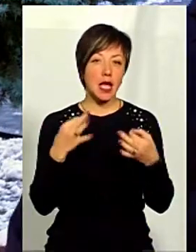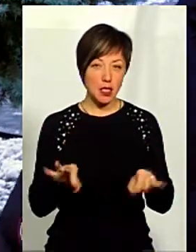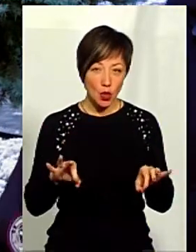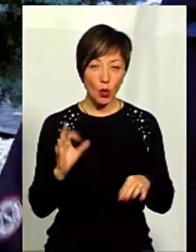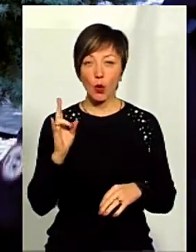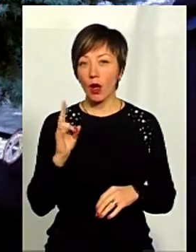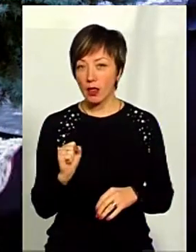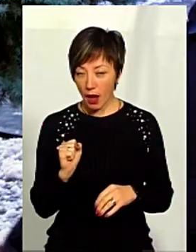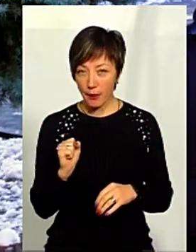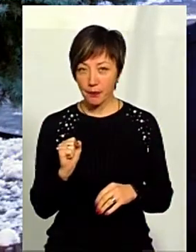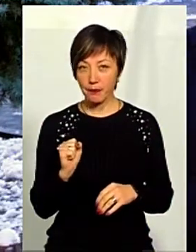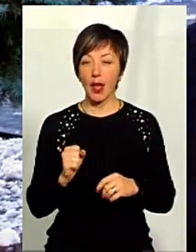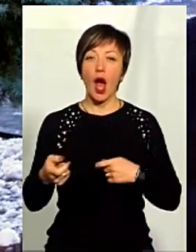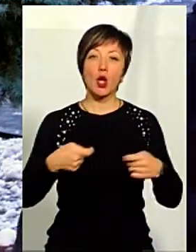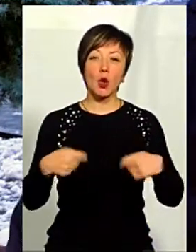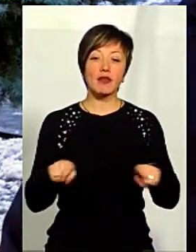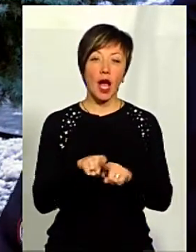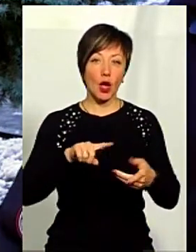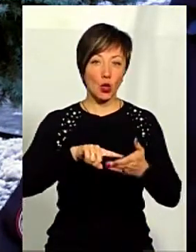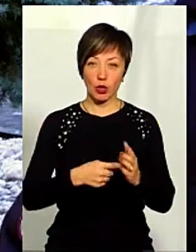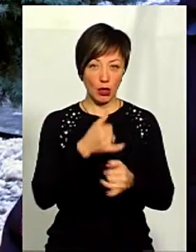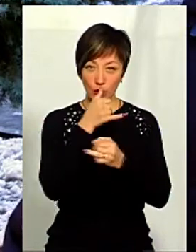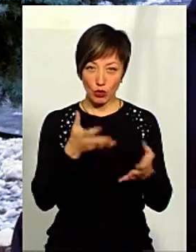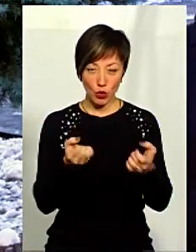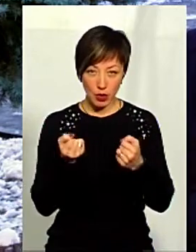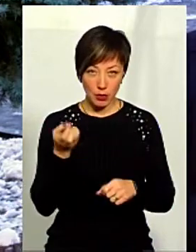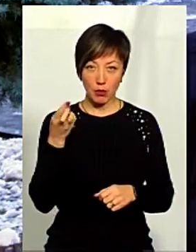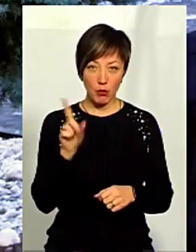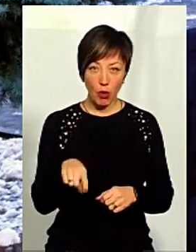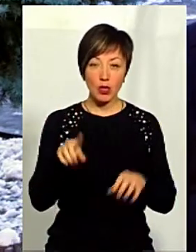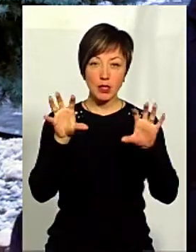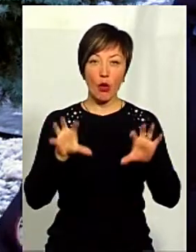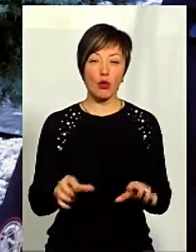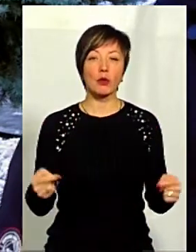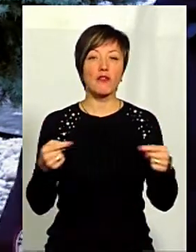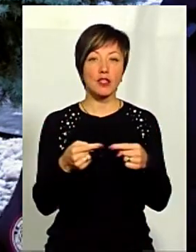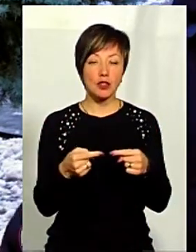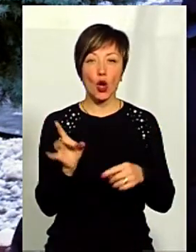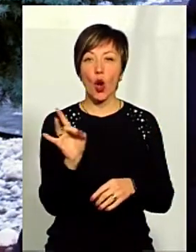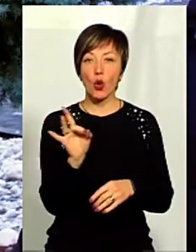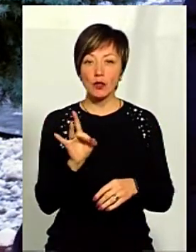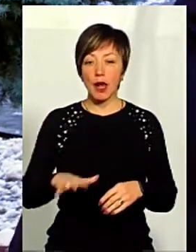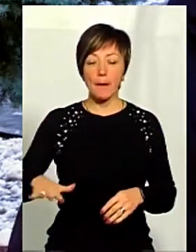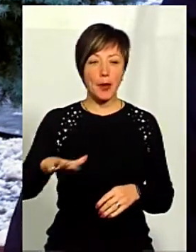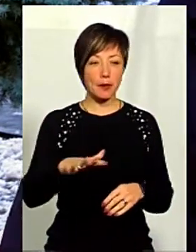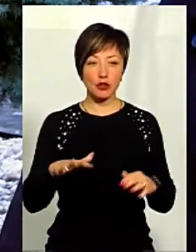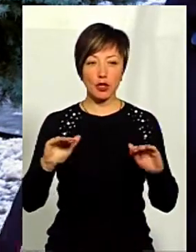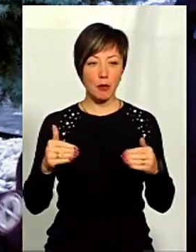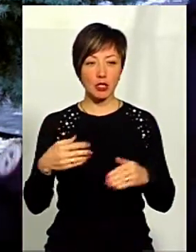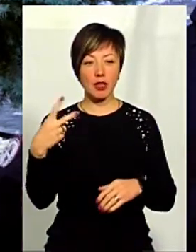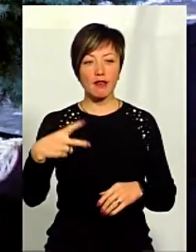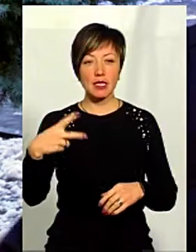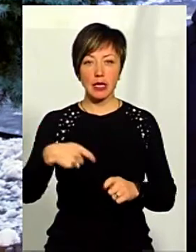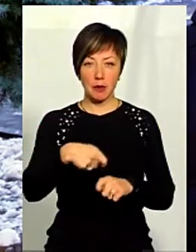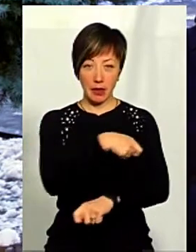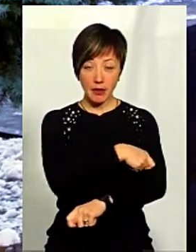Ліцензію на торгівлю в таких точках вони не можуть отримати, тому що законом визначено розміри приміщення не менше 20 квадратів.